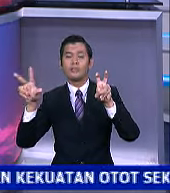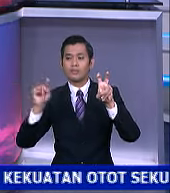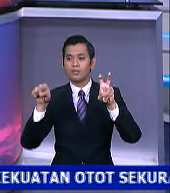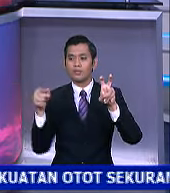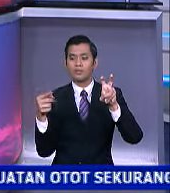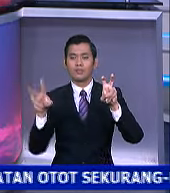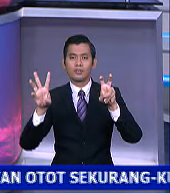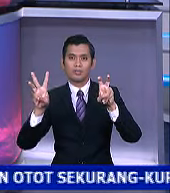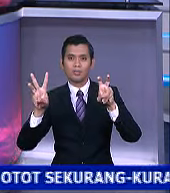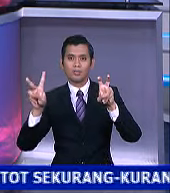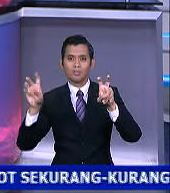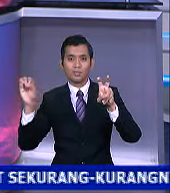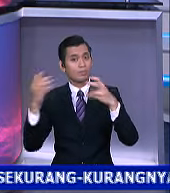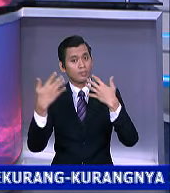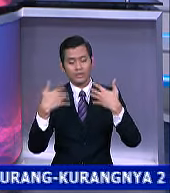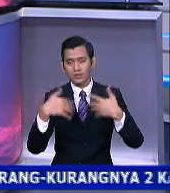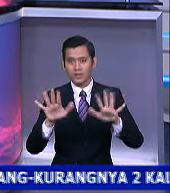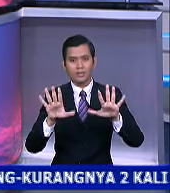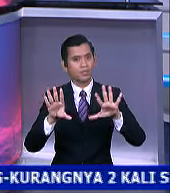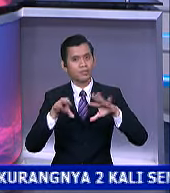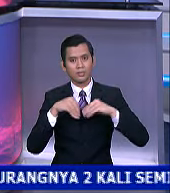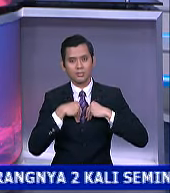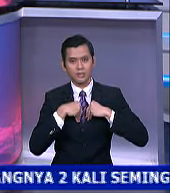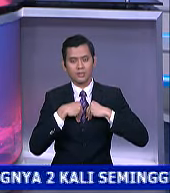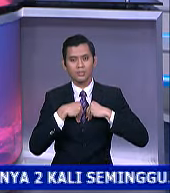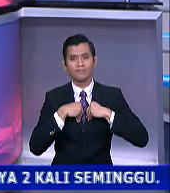20,533,660 dos sudah diberikan kepada penduduk di